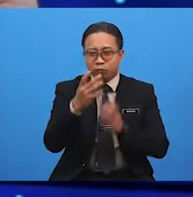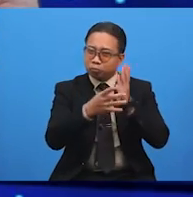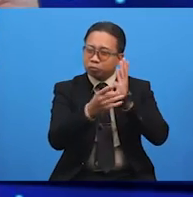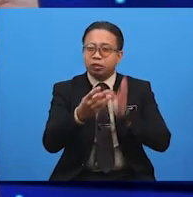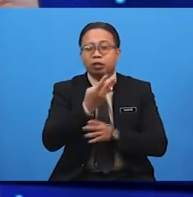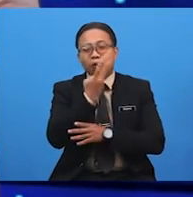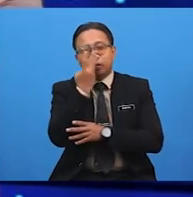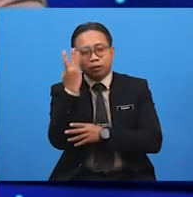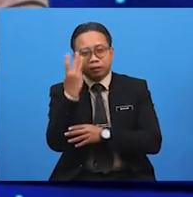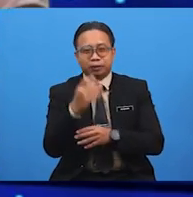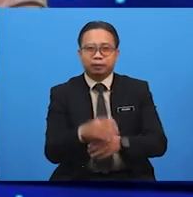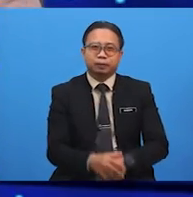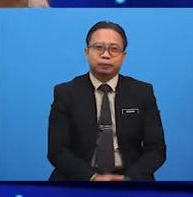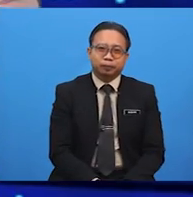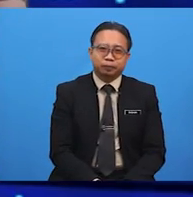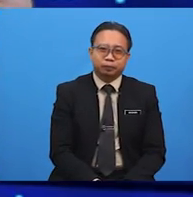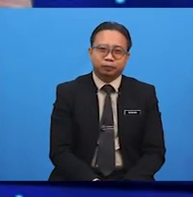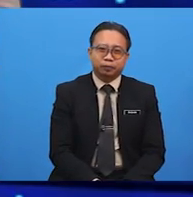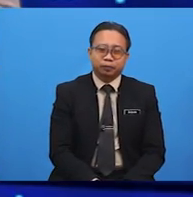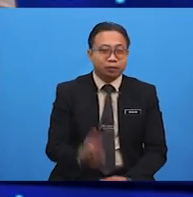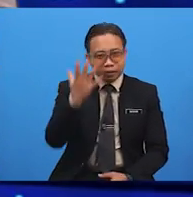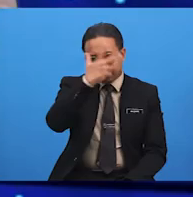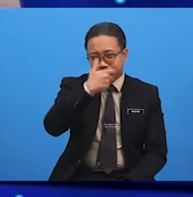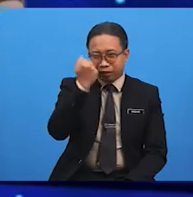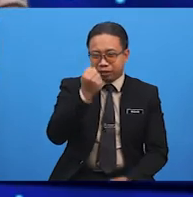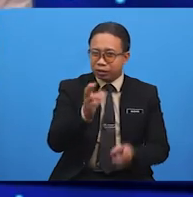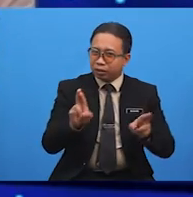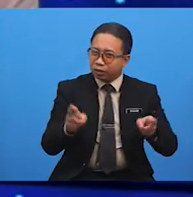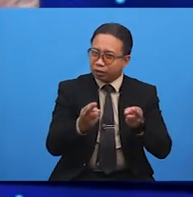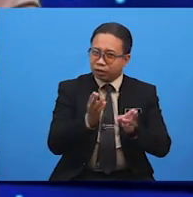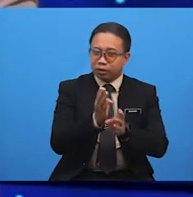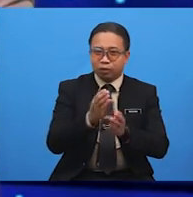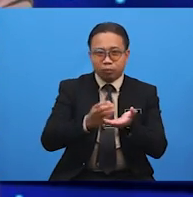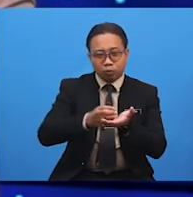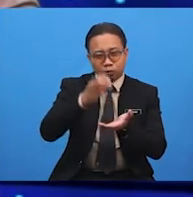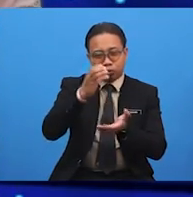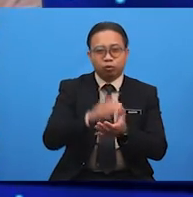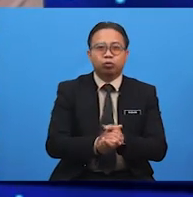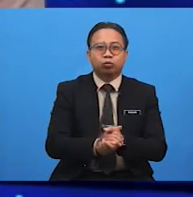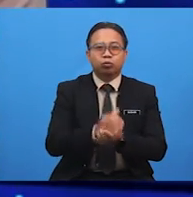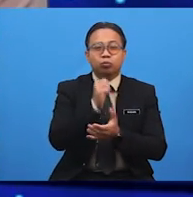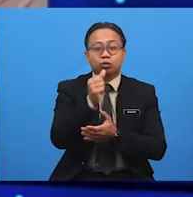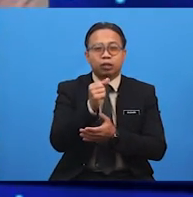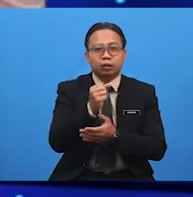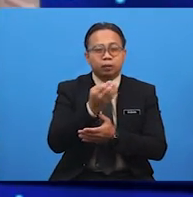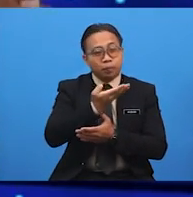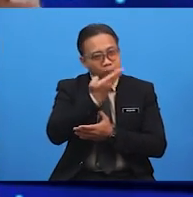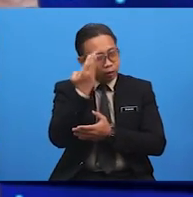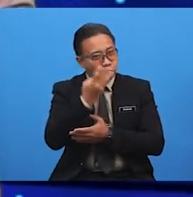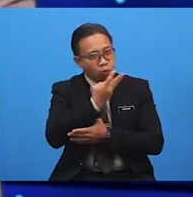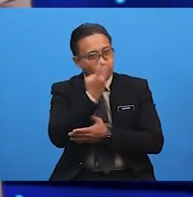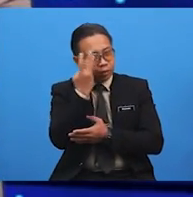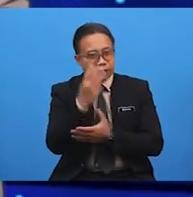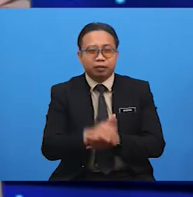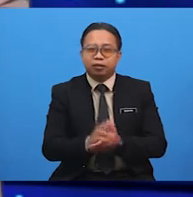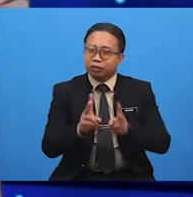harum dia memang sedap sangat, Cikgu Wan. Oh, cantik betul rekaan botol minyak wangi itu, kan? Ya, bukan hanya setakat baunya wangi, tetapi rekaannya pun